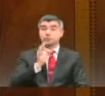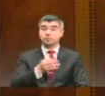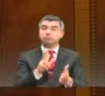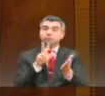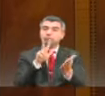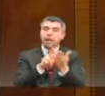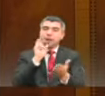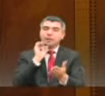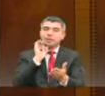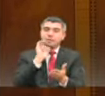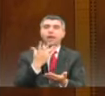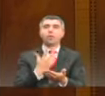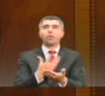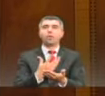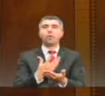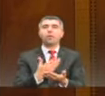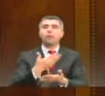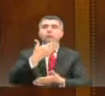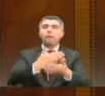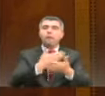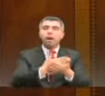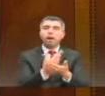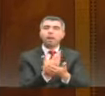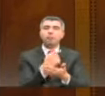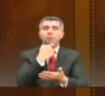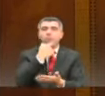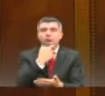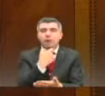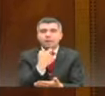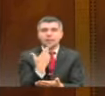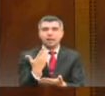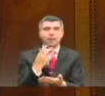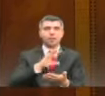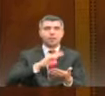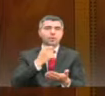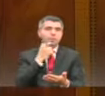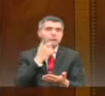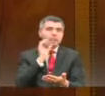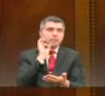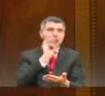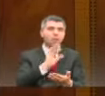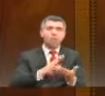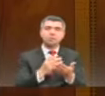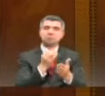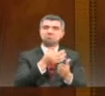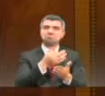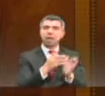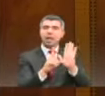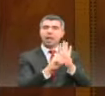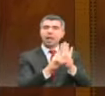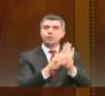مدونة الأملاك الخاصة للدولة تتضمن مصادر ومعايير دقيقة لتدبيرها.